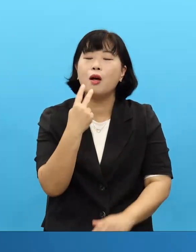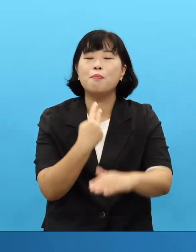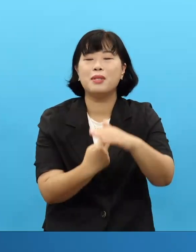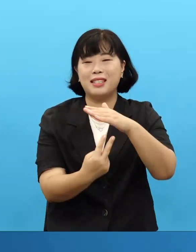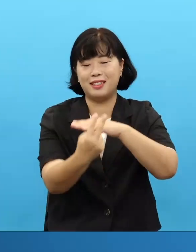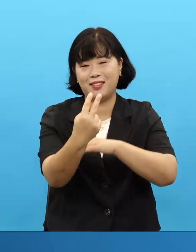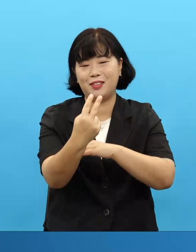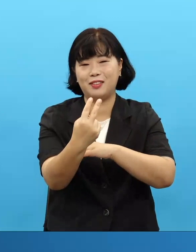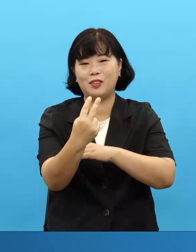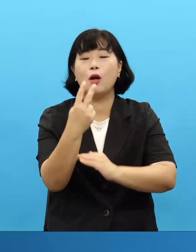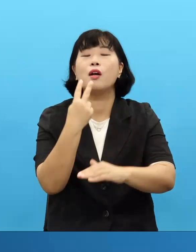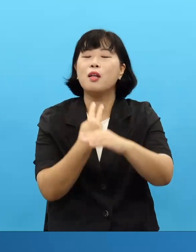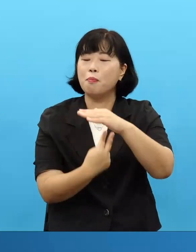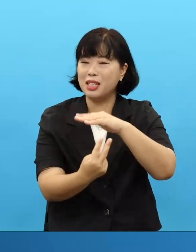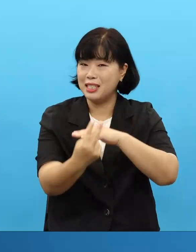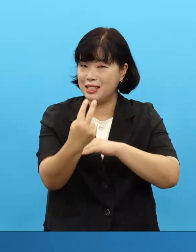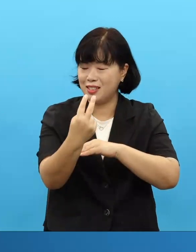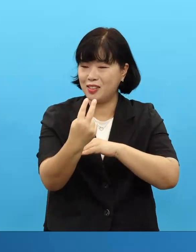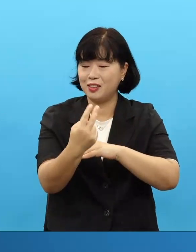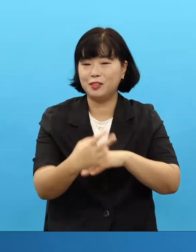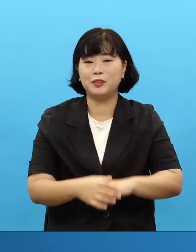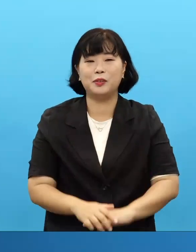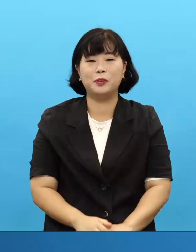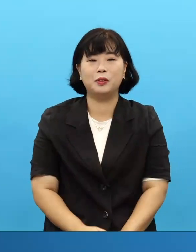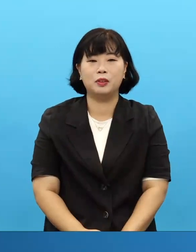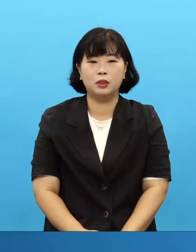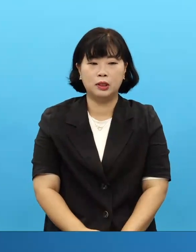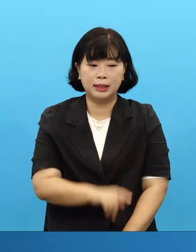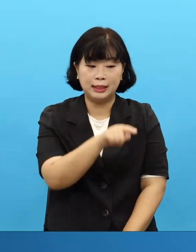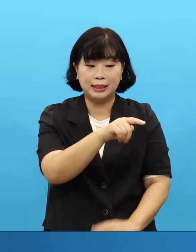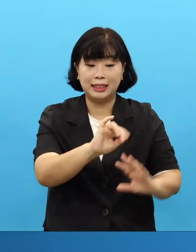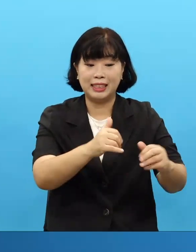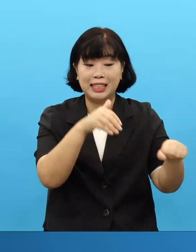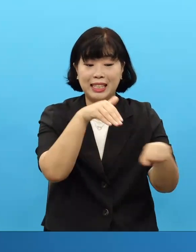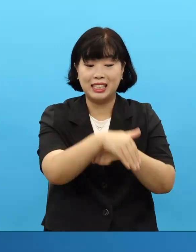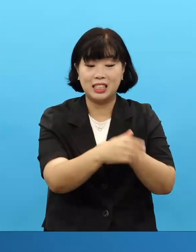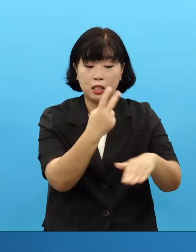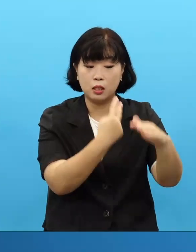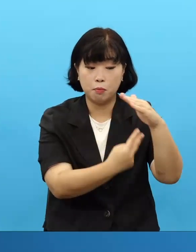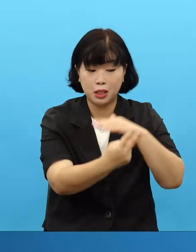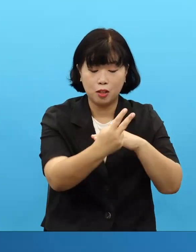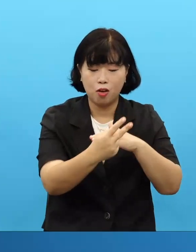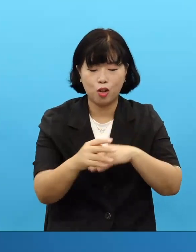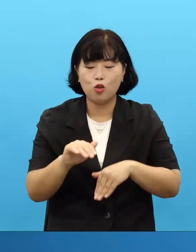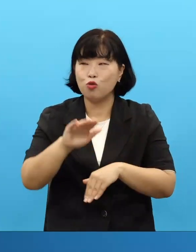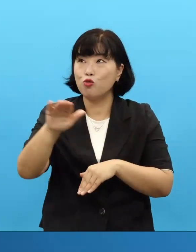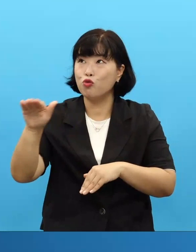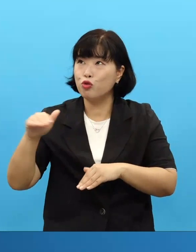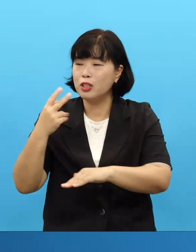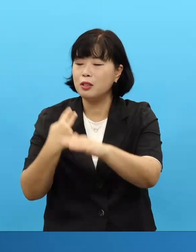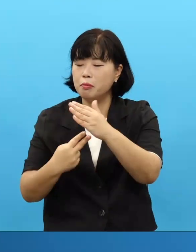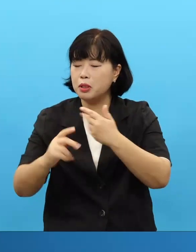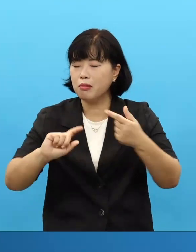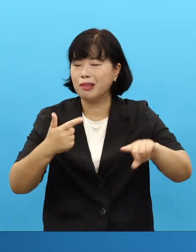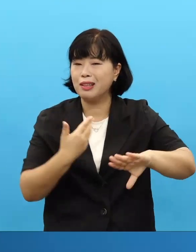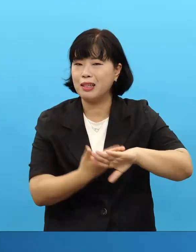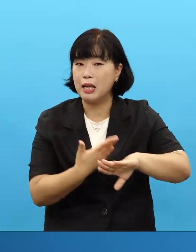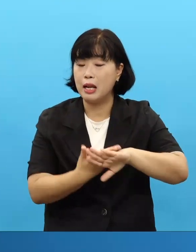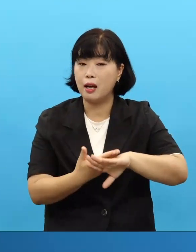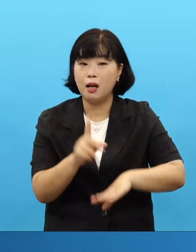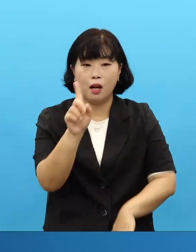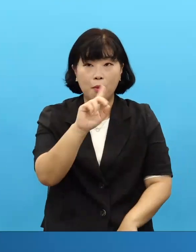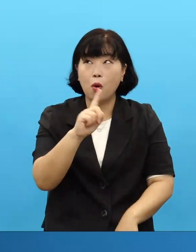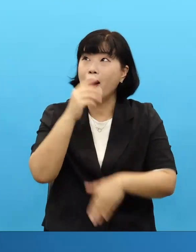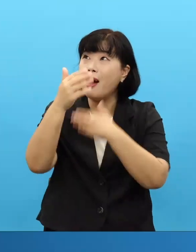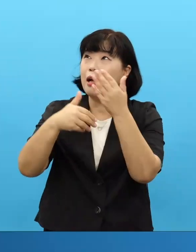비전이라는 겁니다. We call this vision. 이 세상 사람이 말하는 비전하고 달라요. 절대 계획을 봤단 말이에요. 이게 비전이에요. And this is differentiated from the vision that the